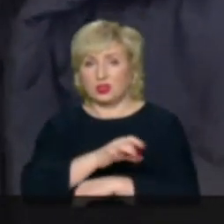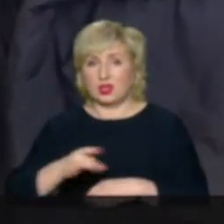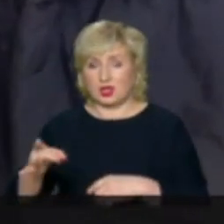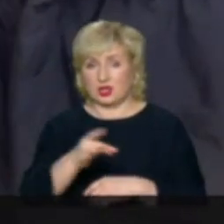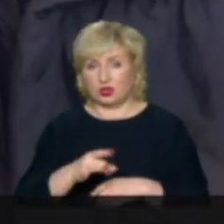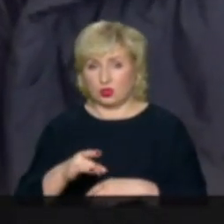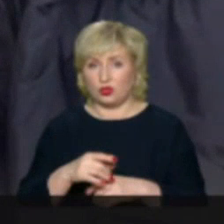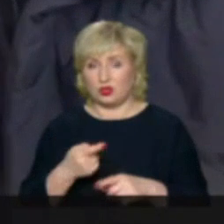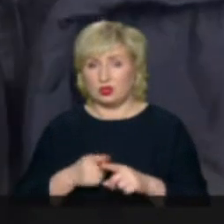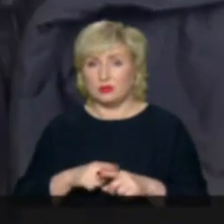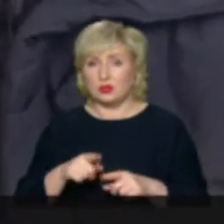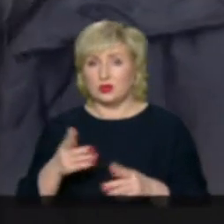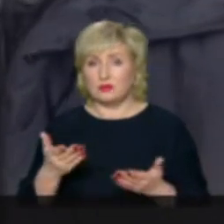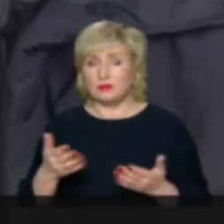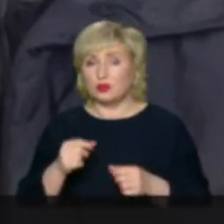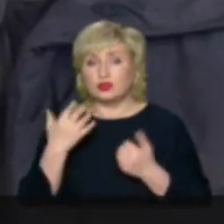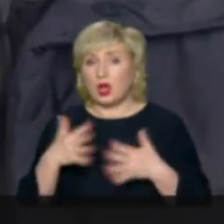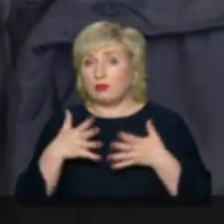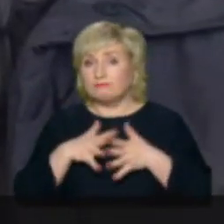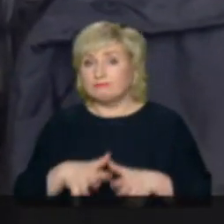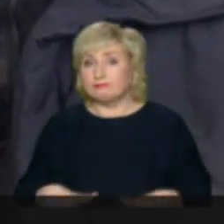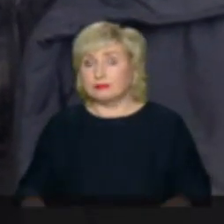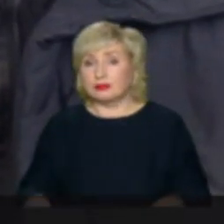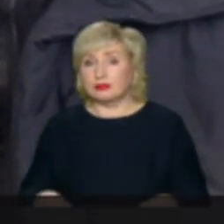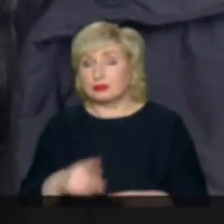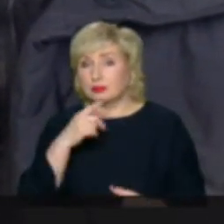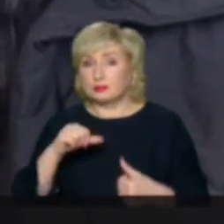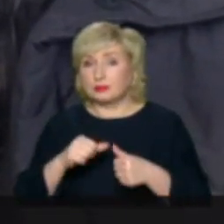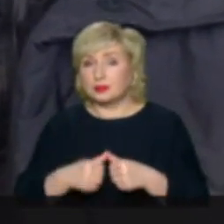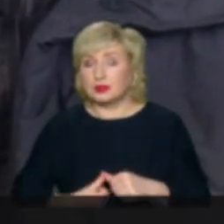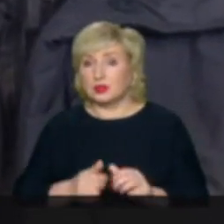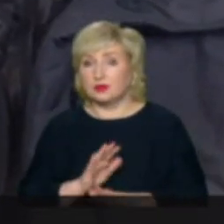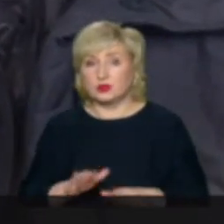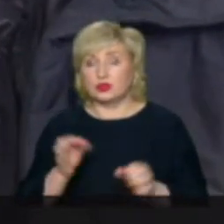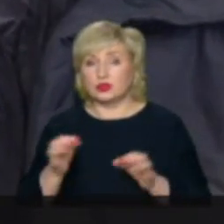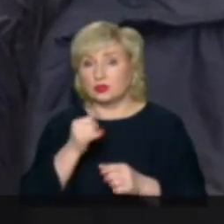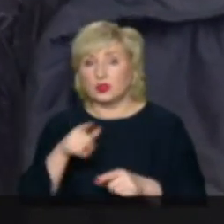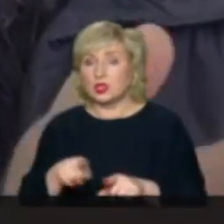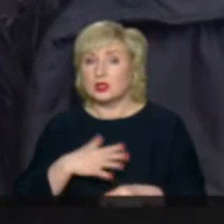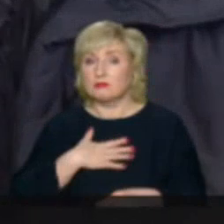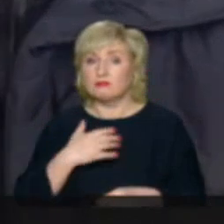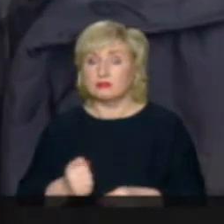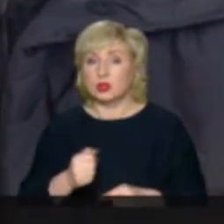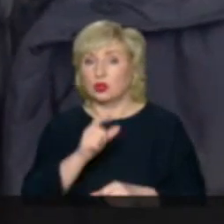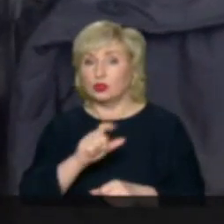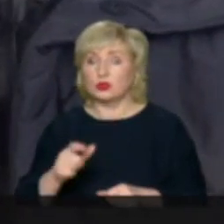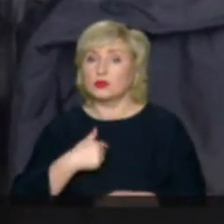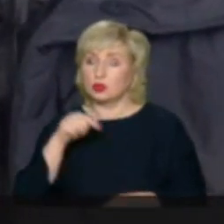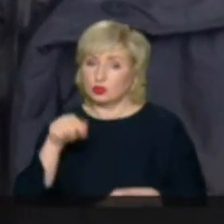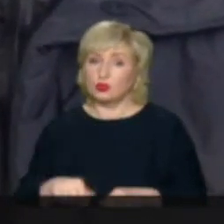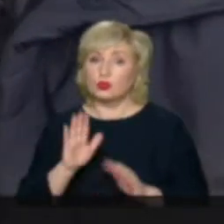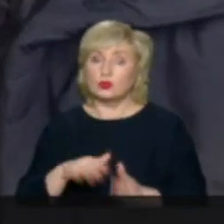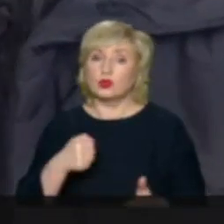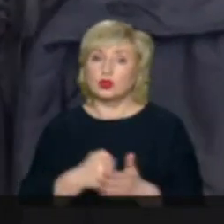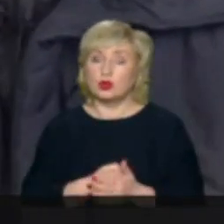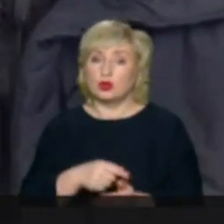вони вросли корнями, і нічого ми не можемо зробити. Тому це такі стійкі люди, які кажуть, ми тут будемо до